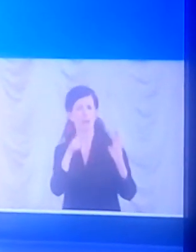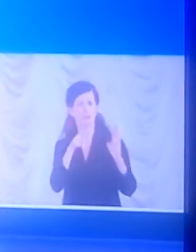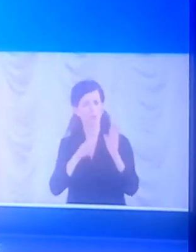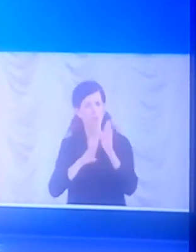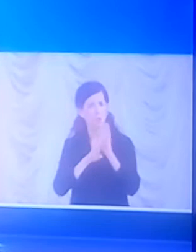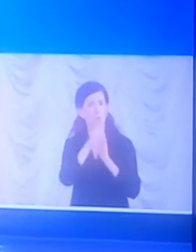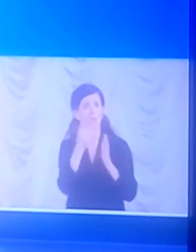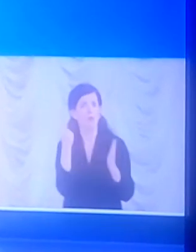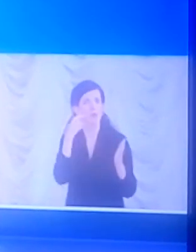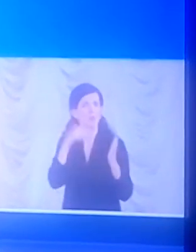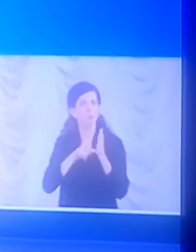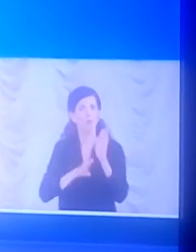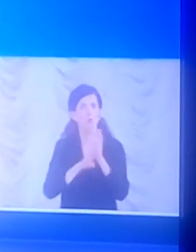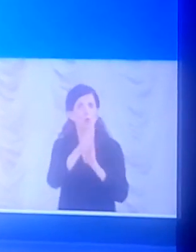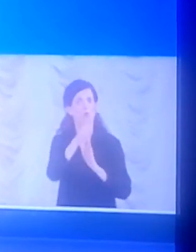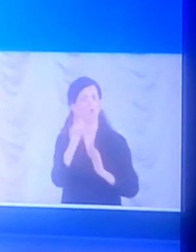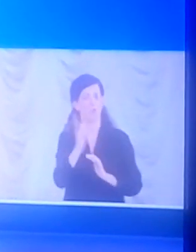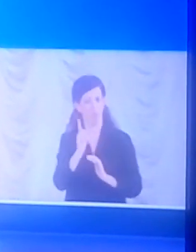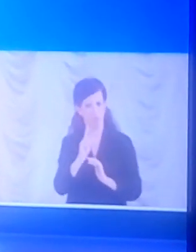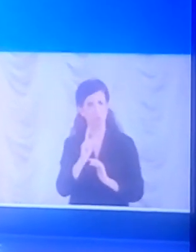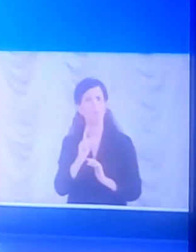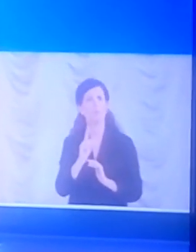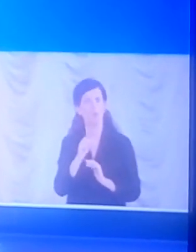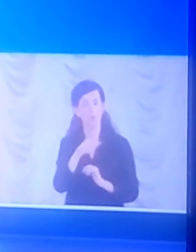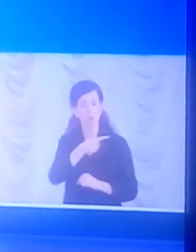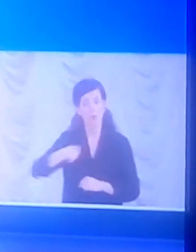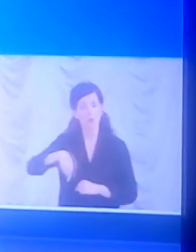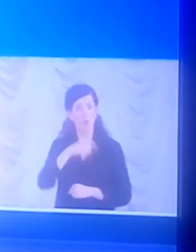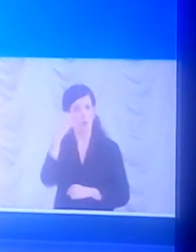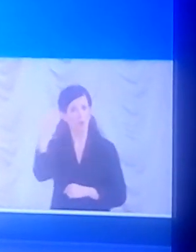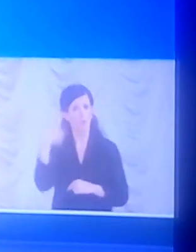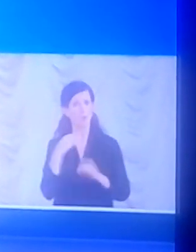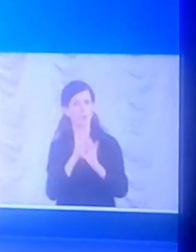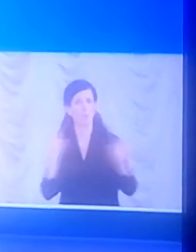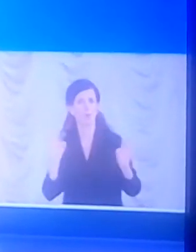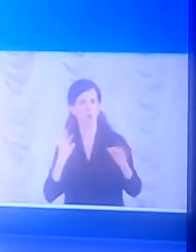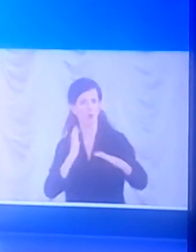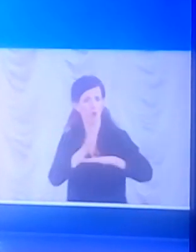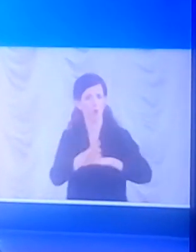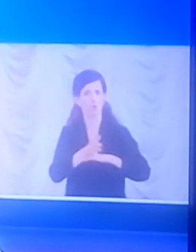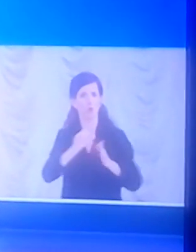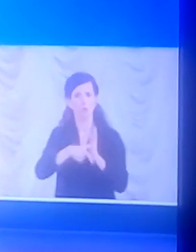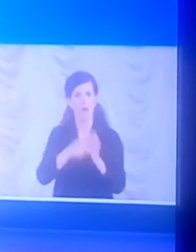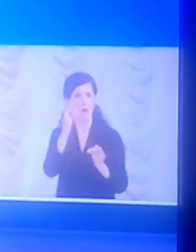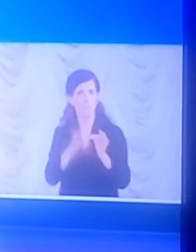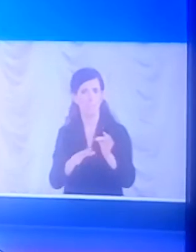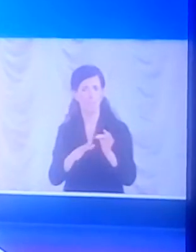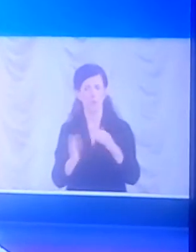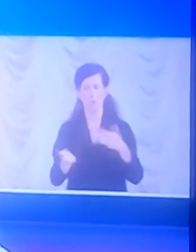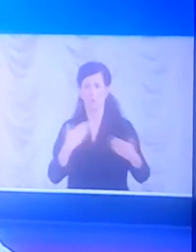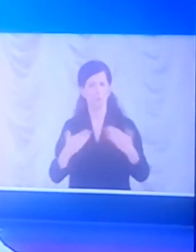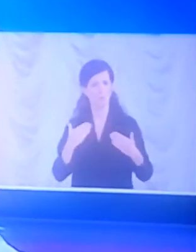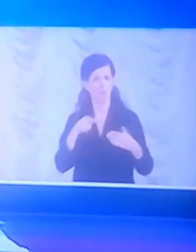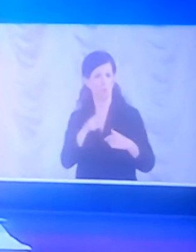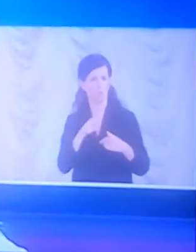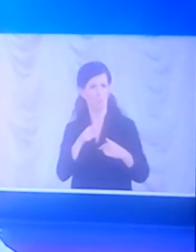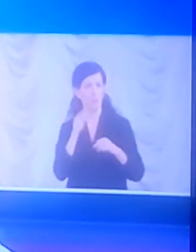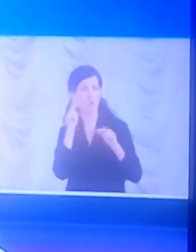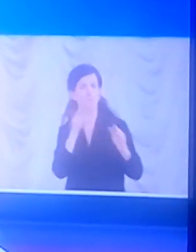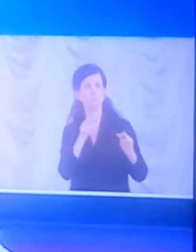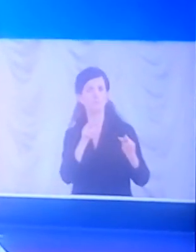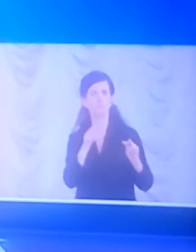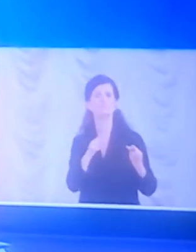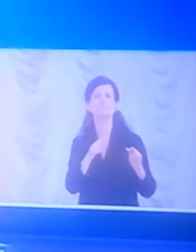controllo, non risalga, e dovremo essere pronti per intervenire in modo rapido, efficace, tempestivo,